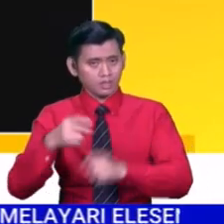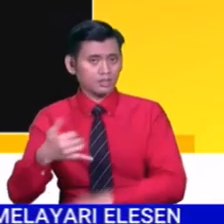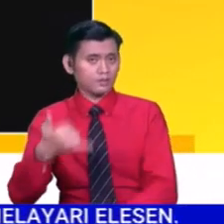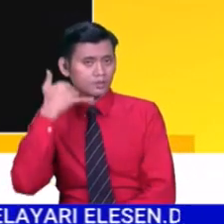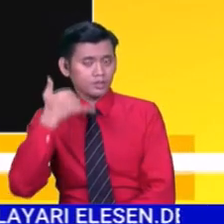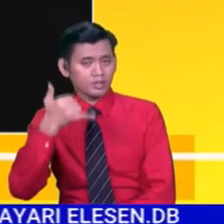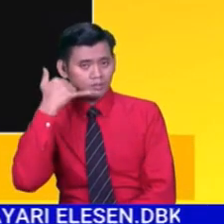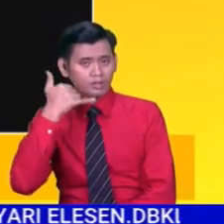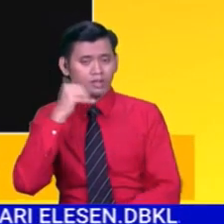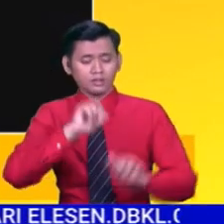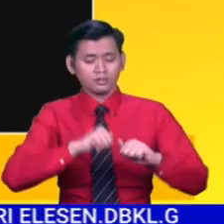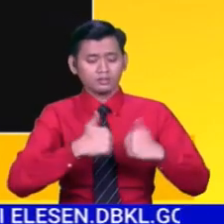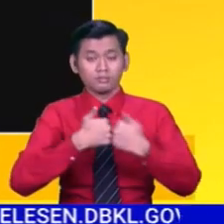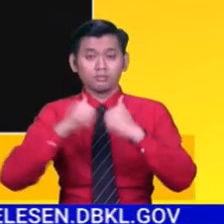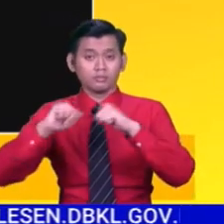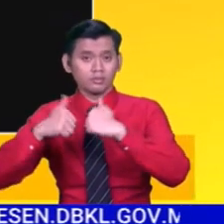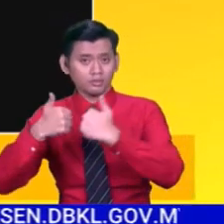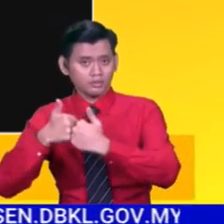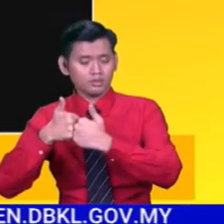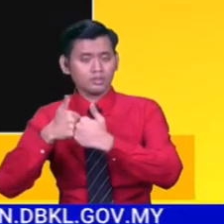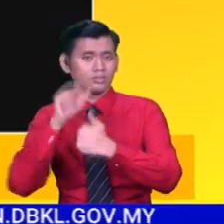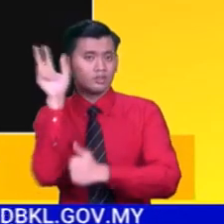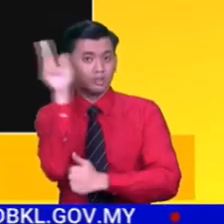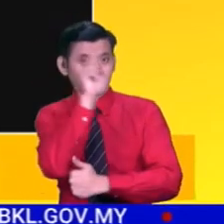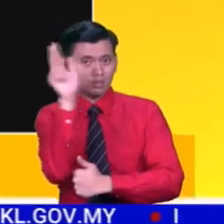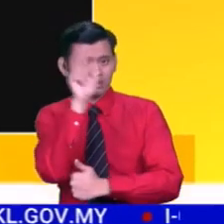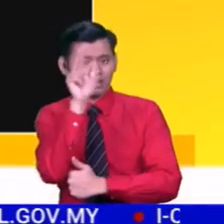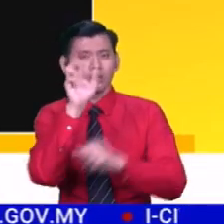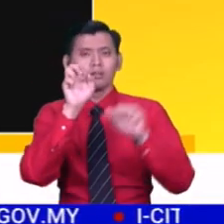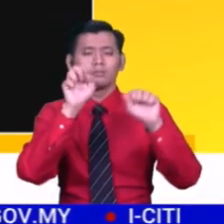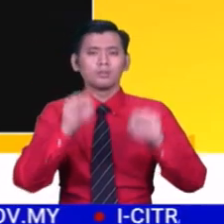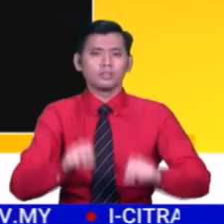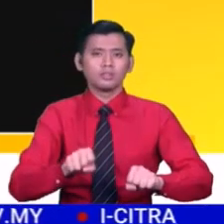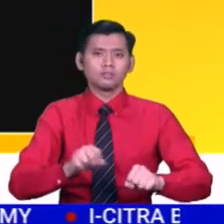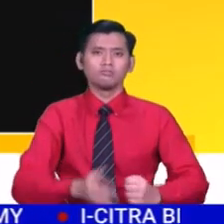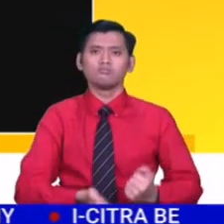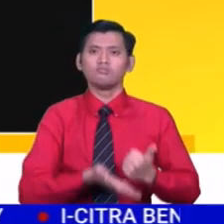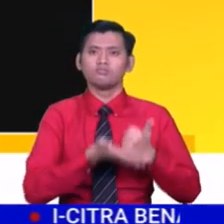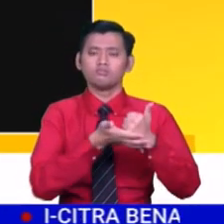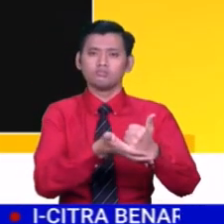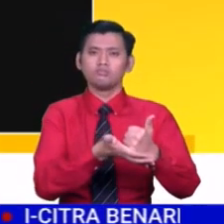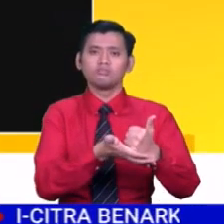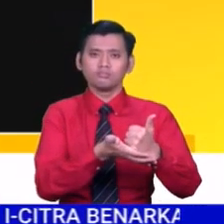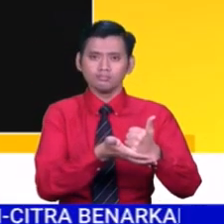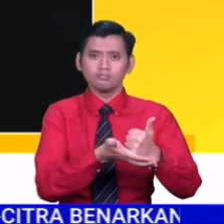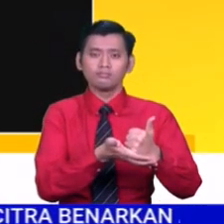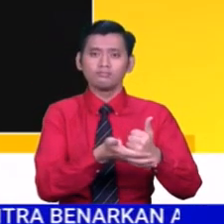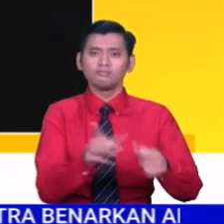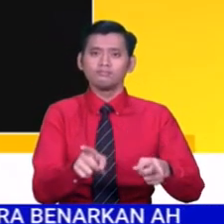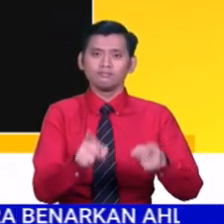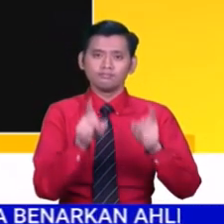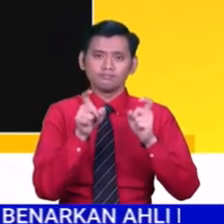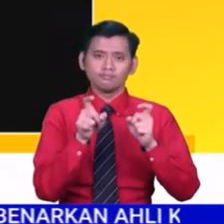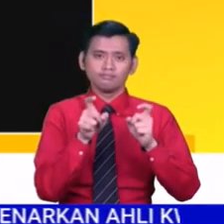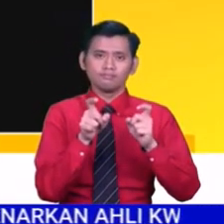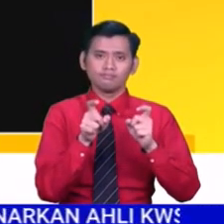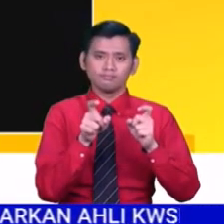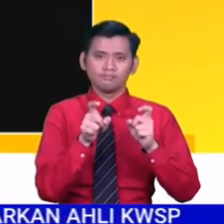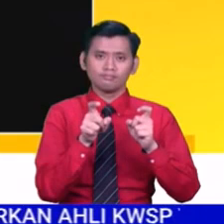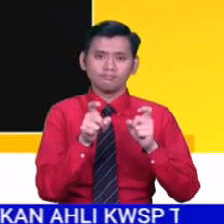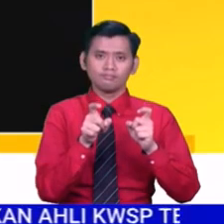ni agensi-agensi yang tertentu untuk diberikan bantuan yang cepat, yang